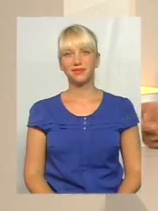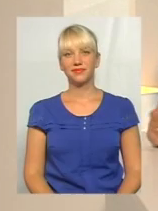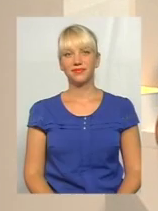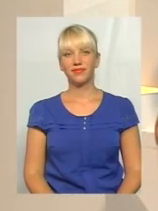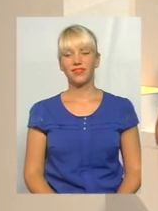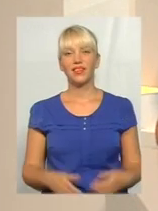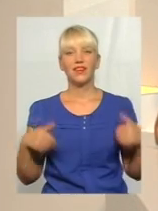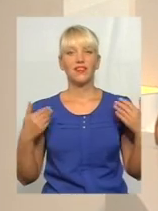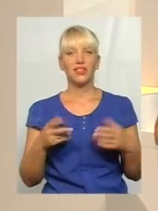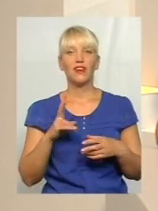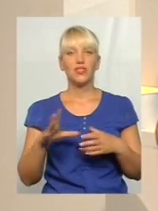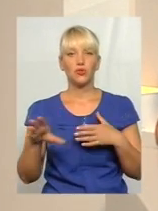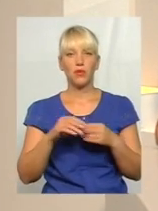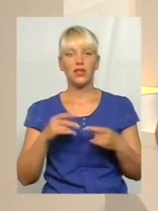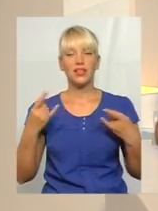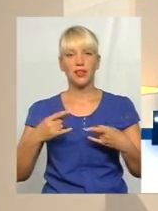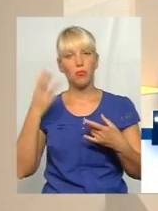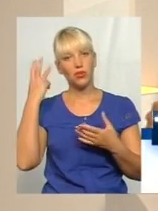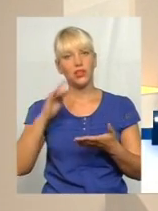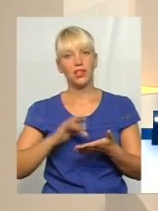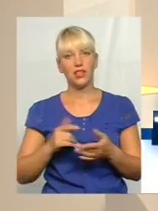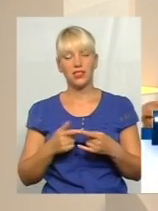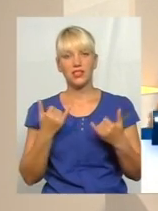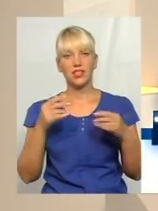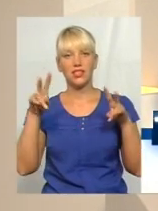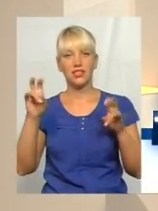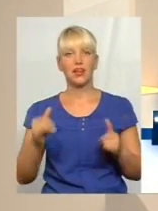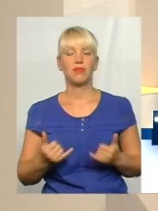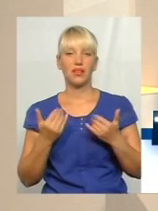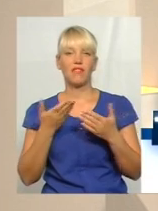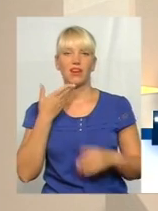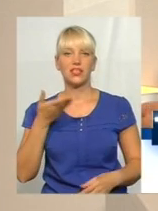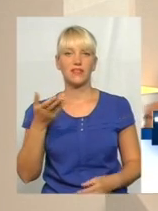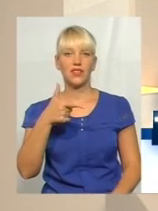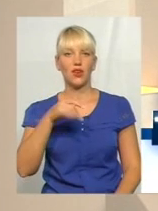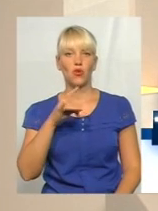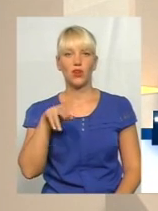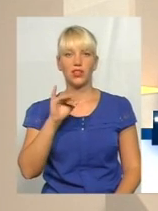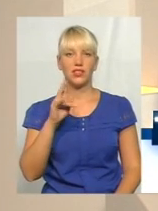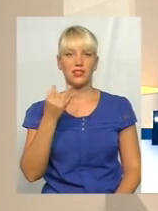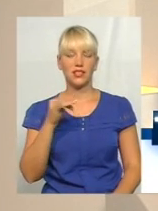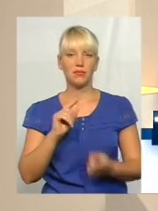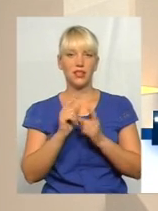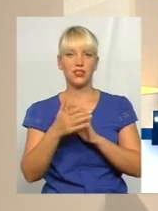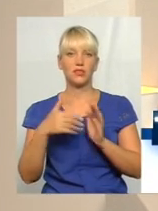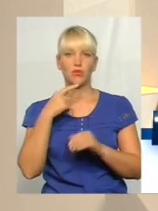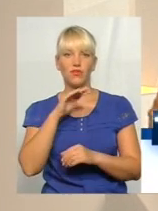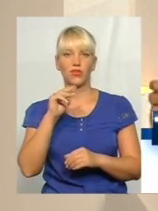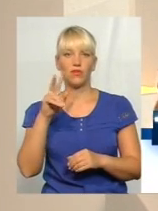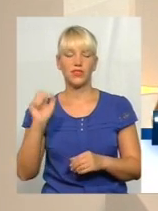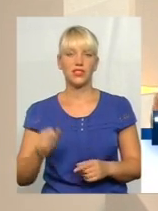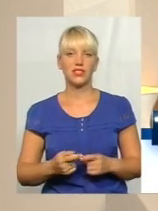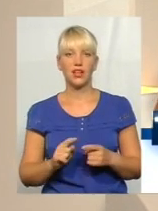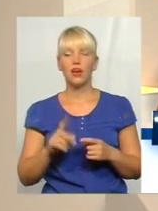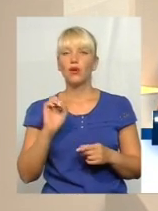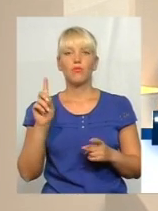Вітаю всіх хто приєднався до телеканалу Поділля центр в ефірі тема для вас її веде Володимир гординський мову жестів перекладає Оксана фіновська